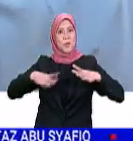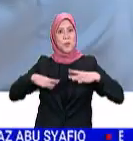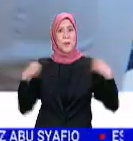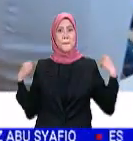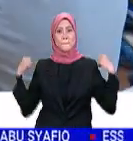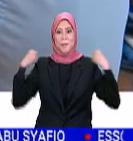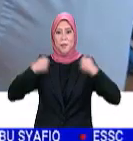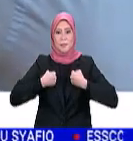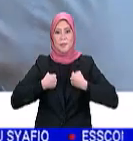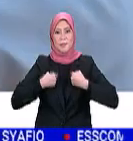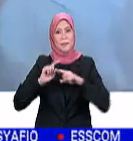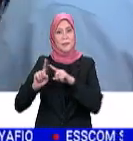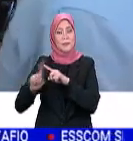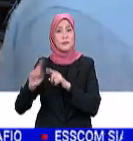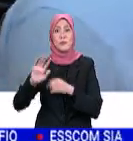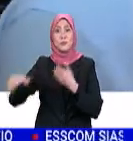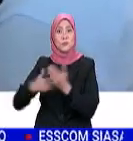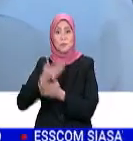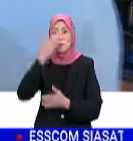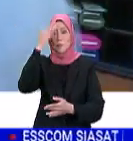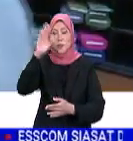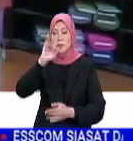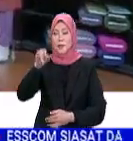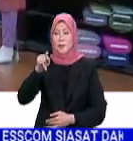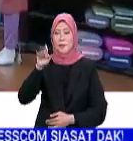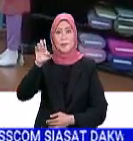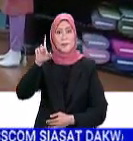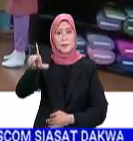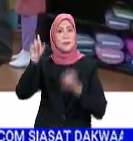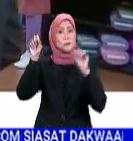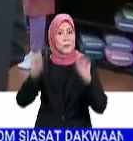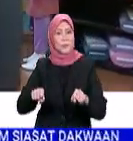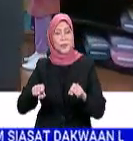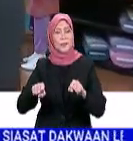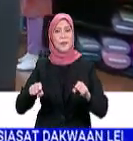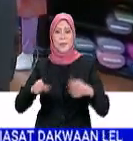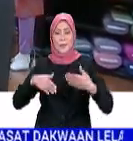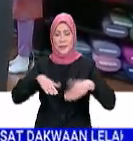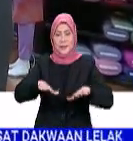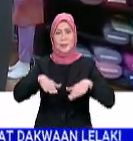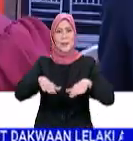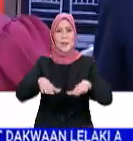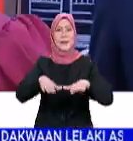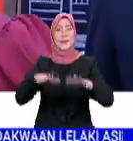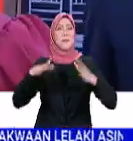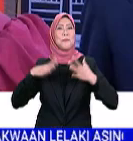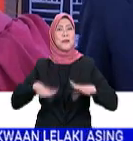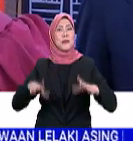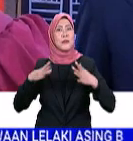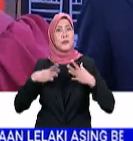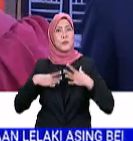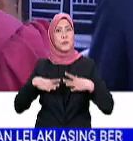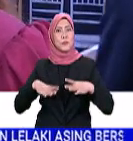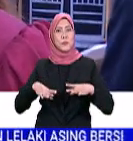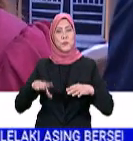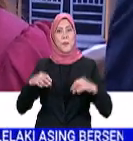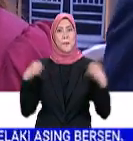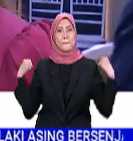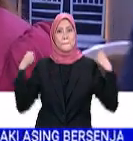absurd mungkin ramai yang tak tahu semuanya acekel bully by Adele untuk wajah yg untuk